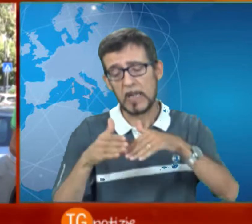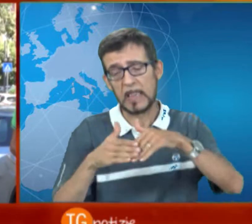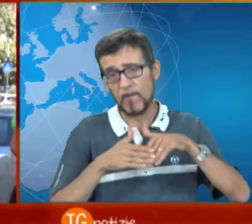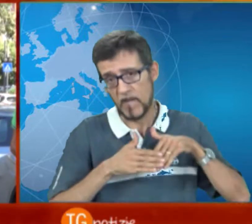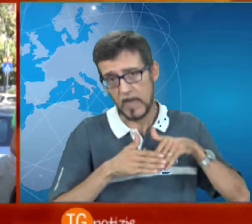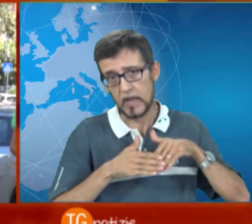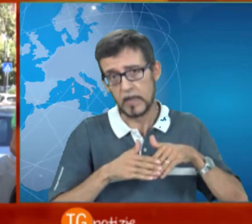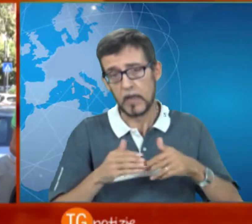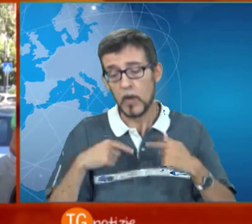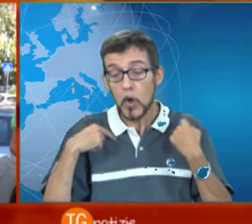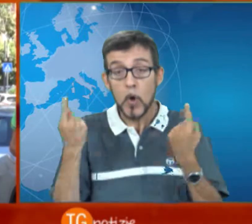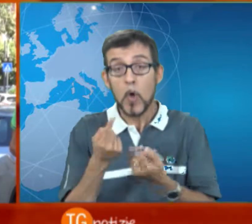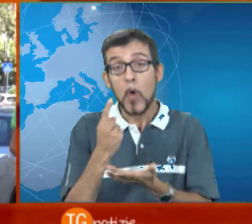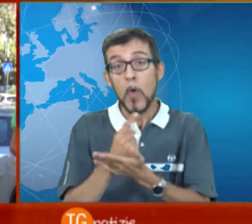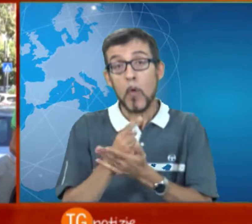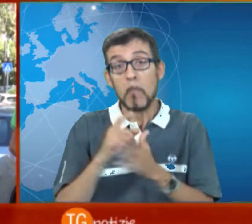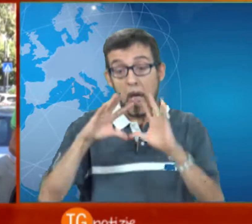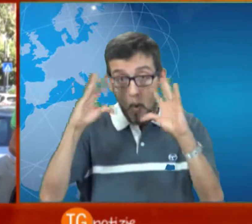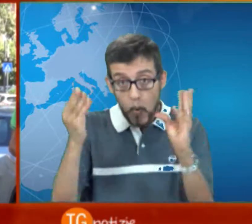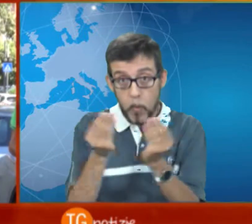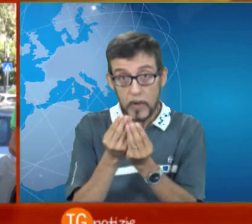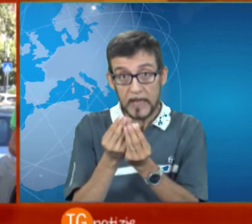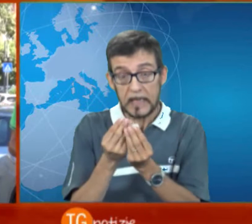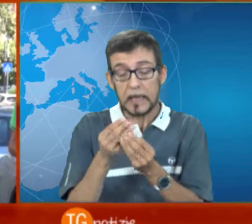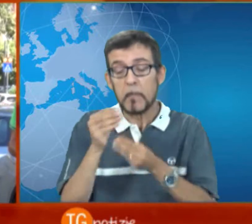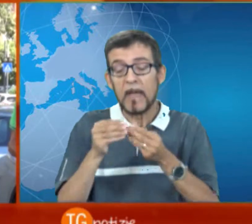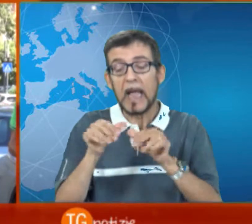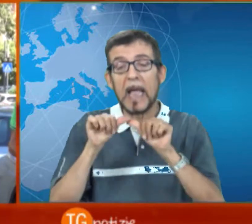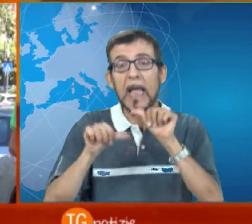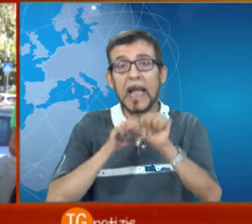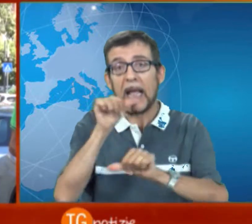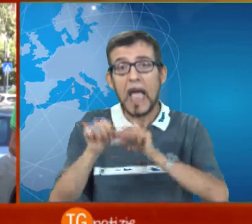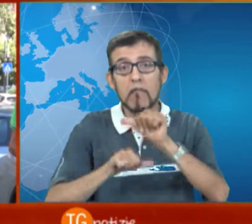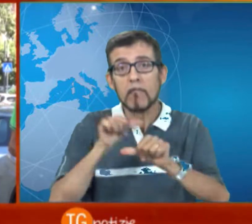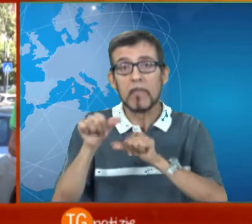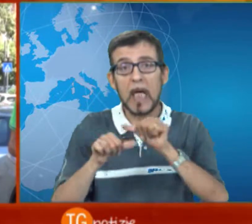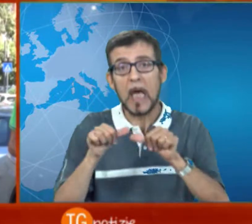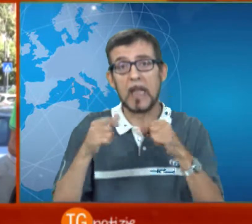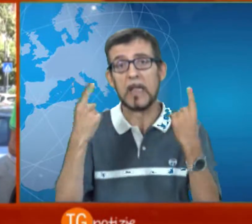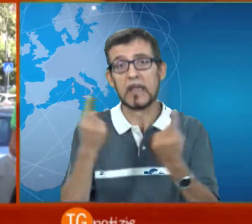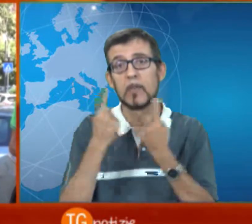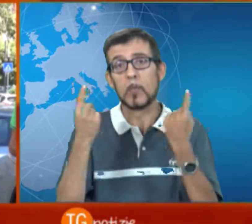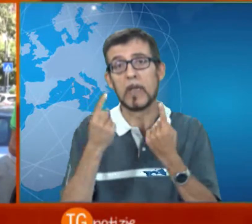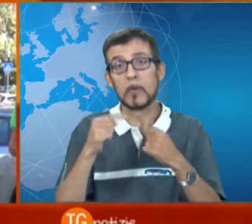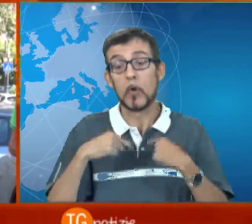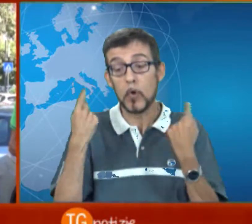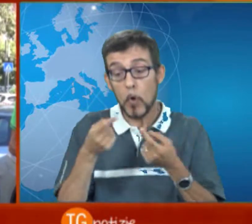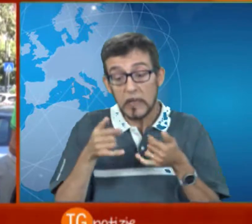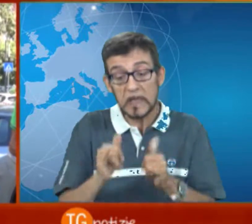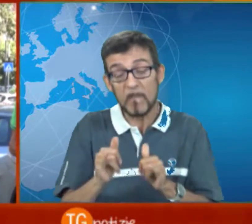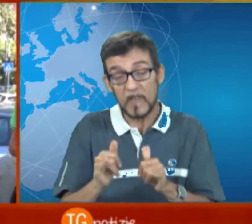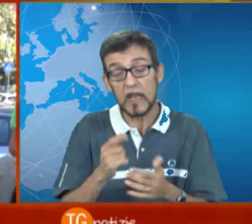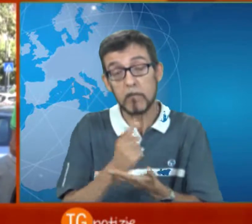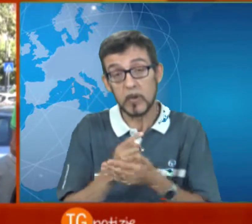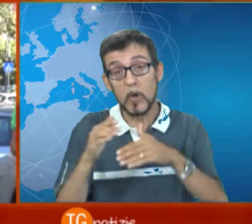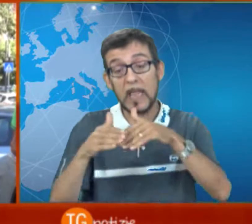Dobbiamo unirci e fare in modo che veramente cambi il sistema e che i nostri figli siano veramente tutelati, oggi